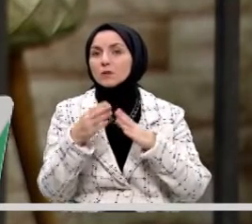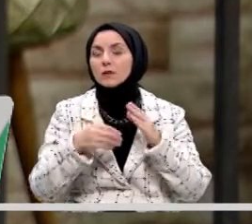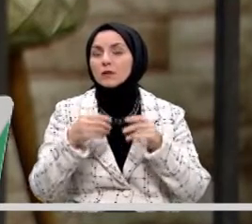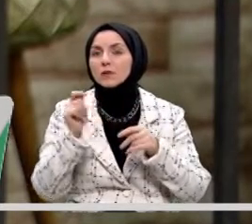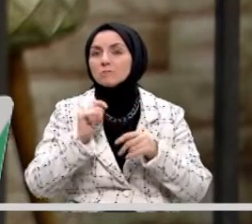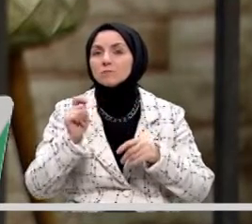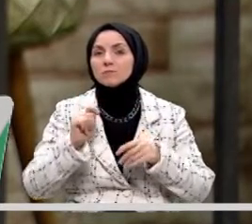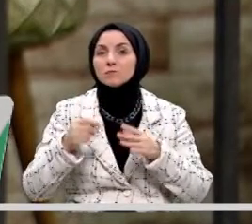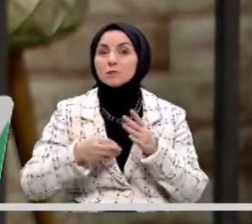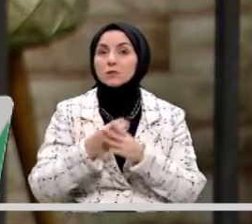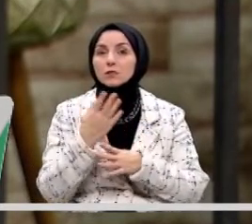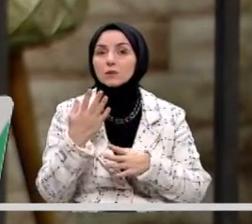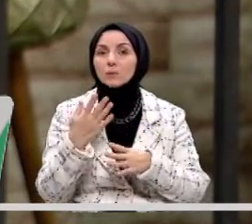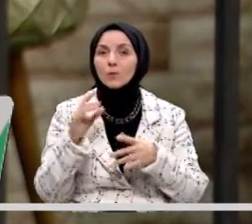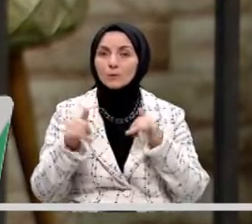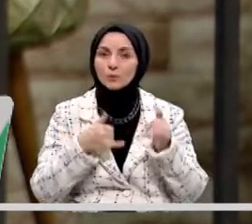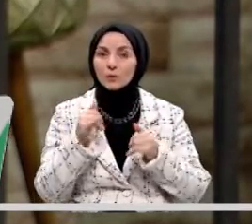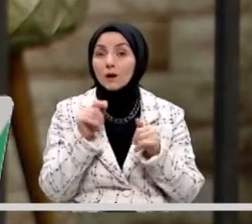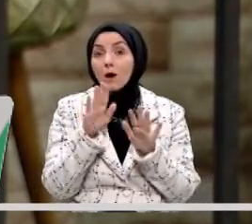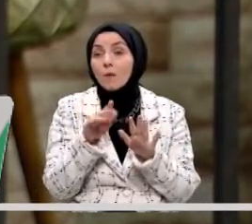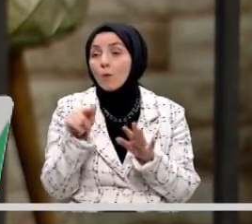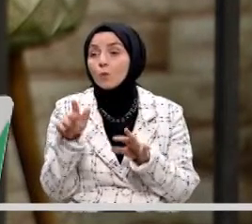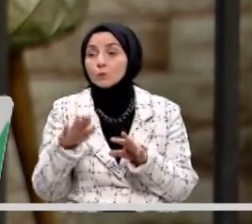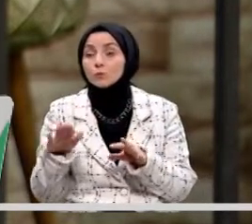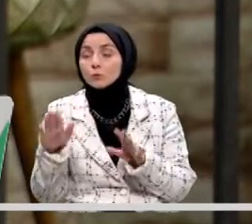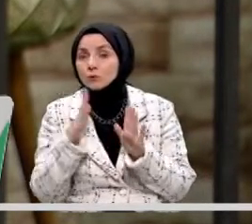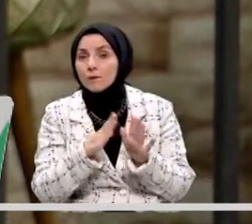anime evde ne yapıyor anime evde ne yapıyor Annem